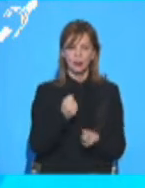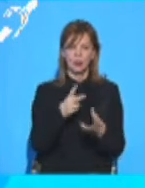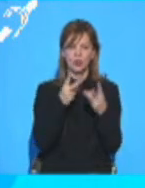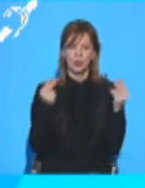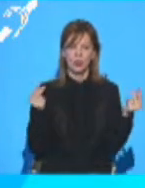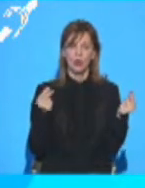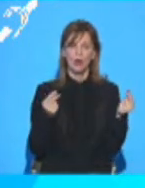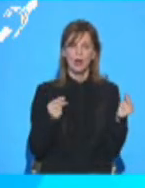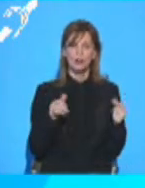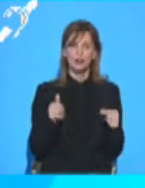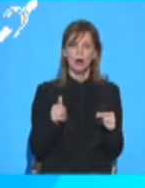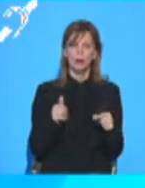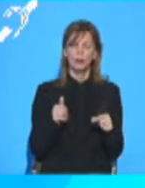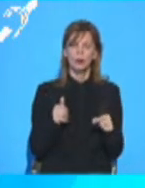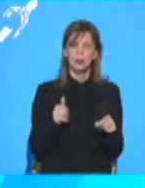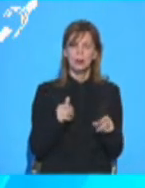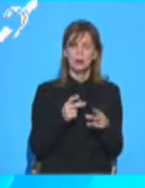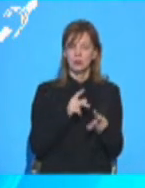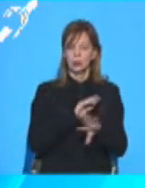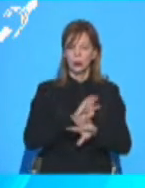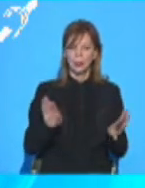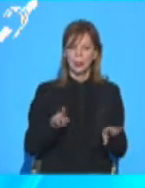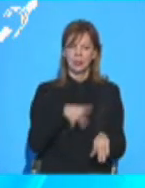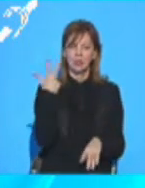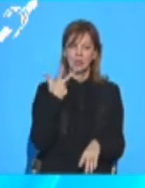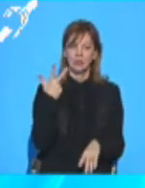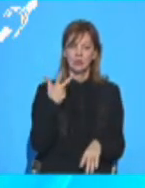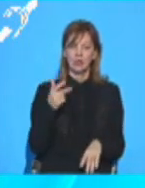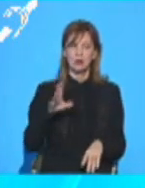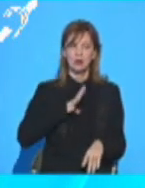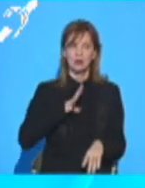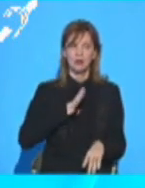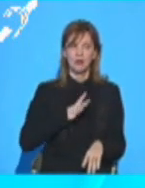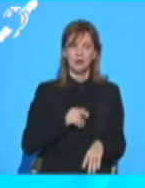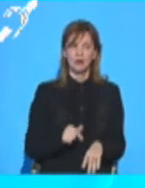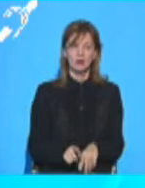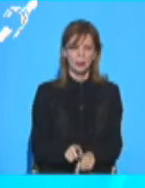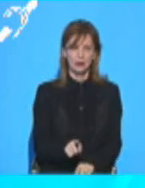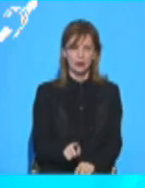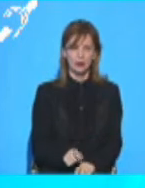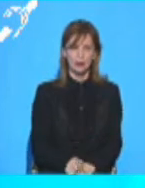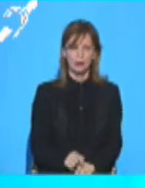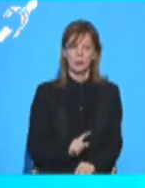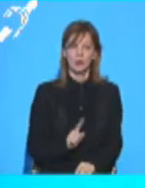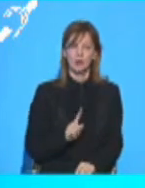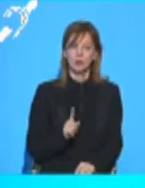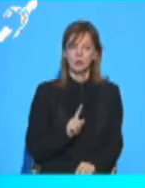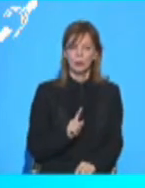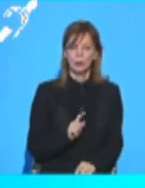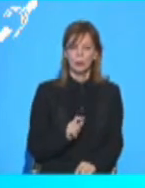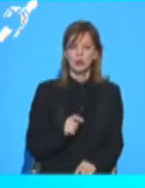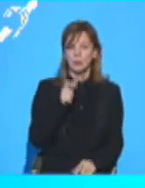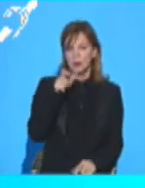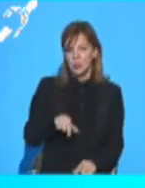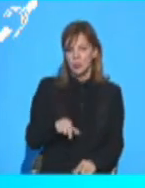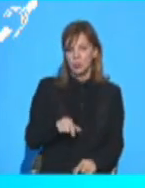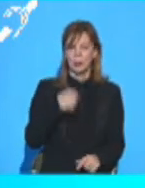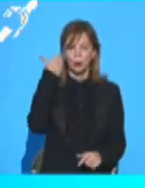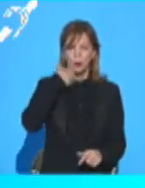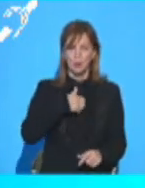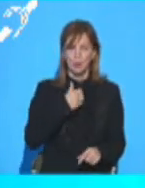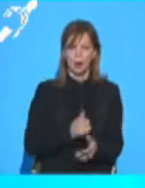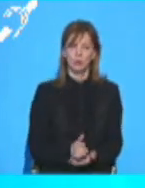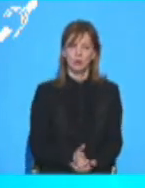ars ca o torță și au fost distruse în totalitate, iar alte 3 au fost grav avariate. Din fericire, nu s-au înregistrat victime, doar pagube